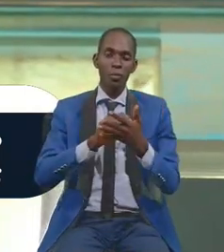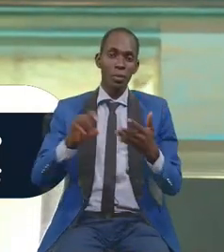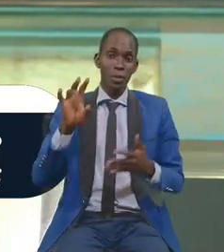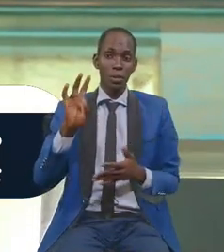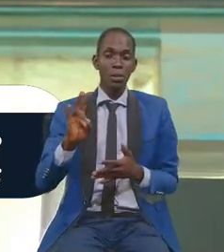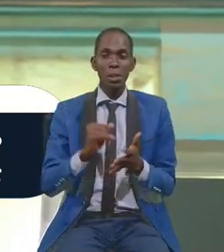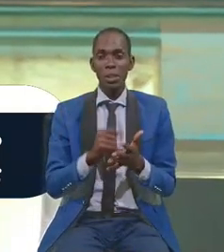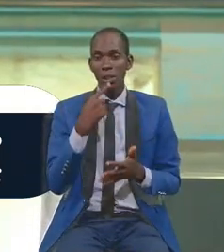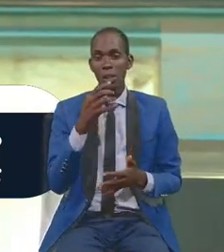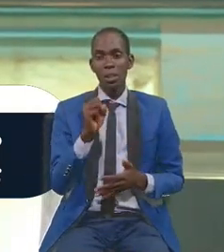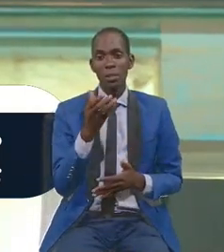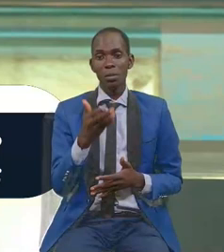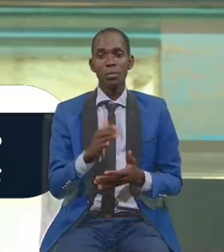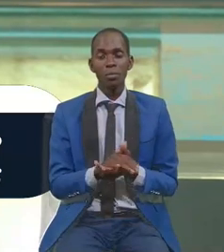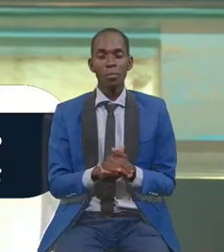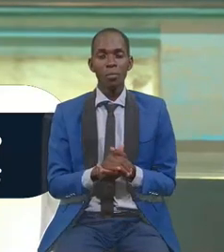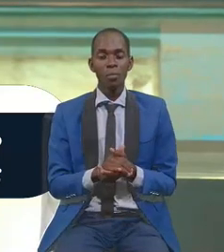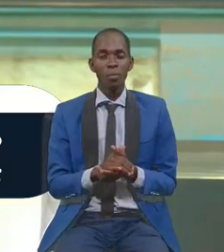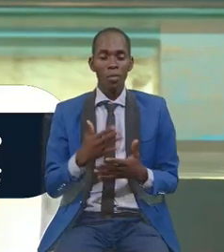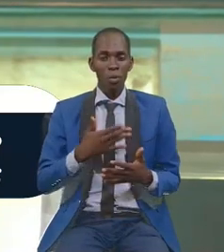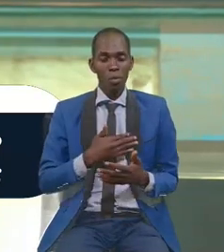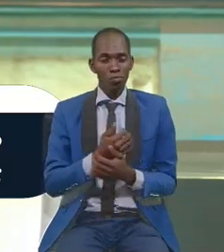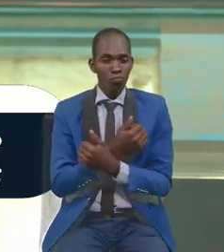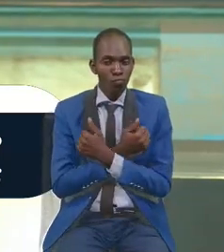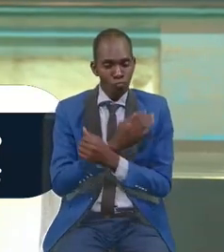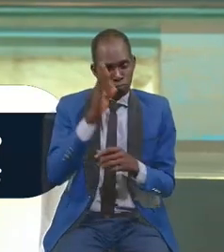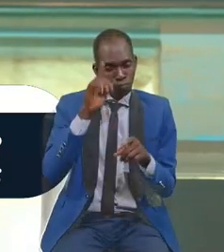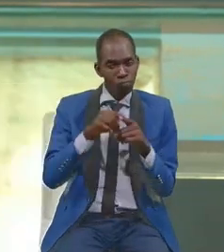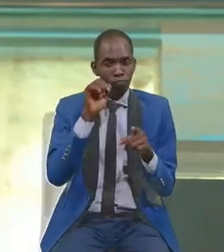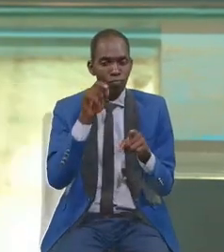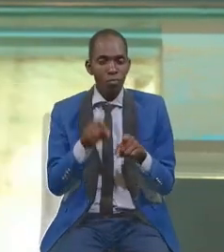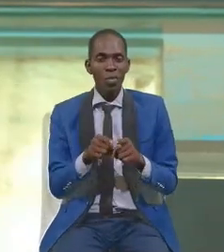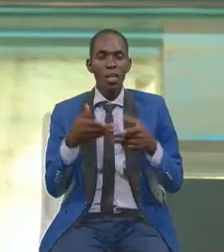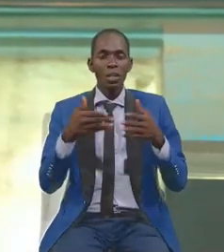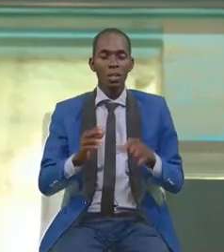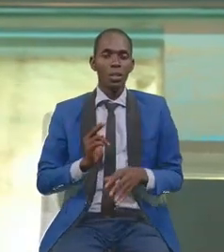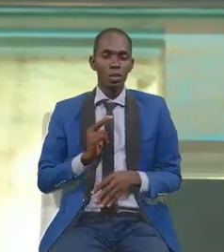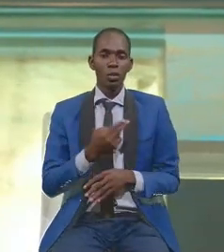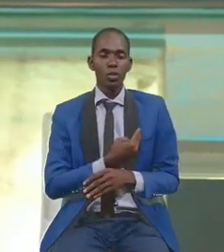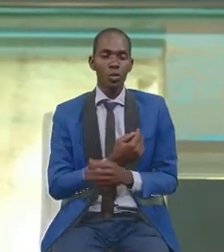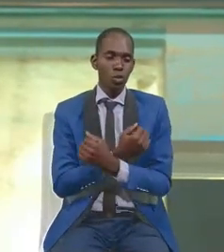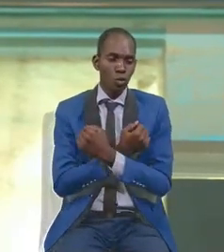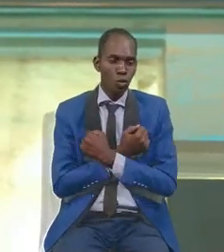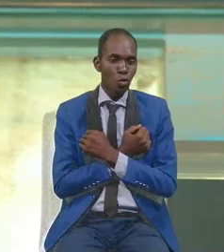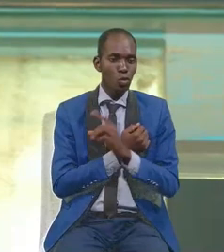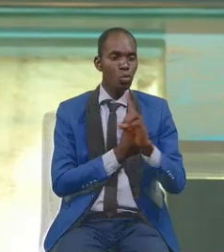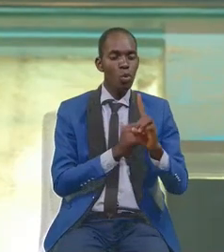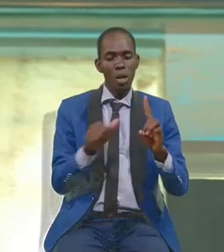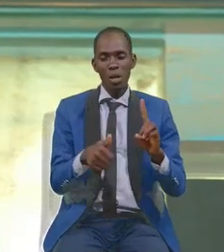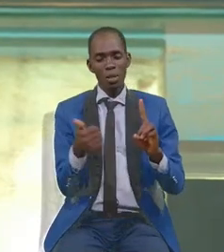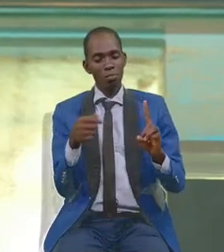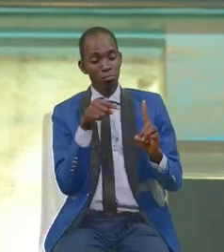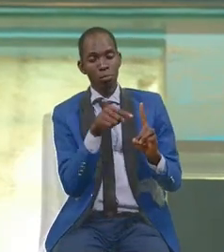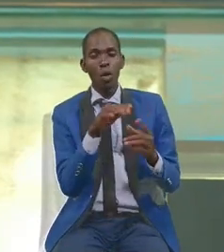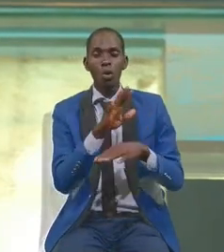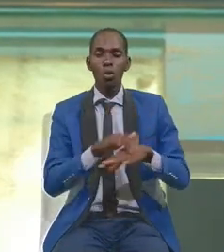7. Verset 7 dit, bien-aimés, aimons-nous les uns les autres. C'est la communion. Aimons-nous